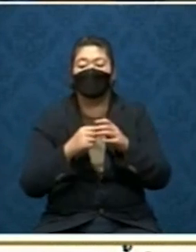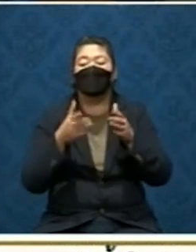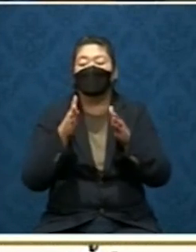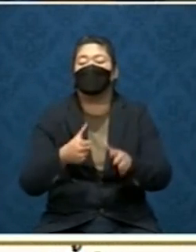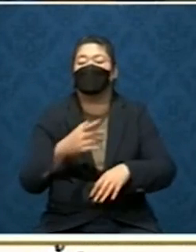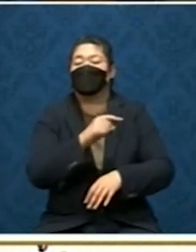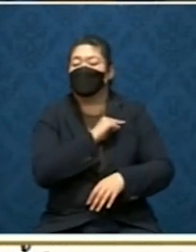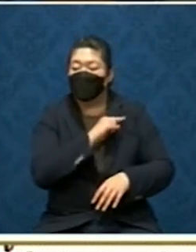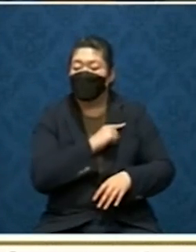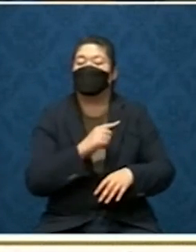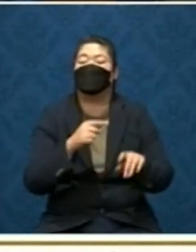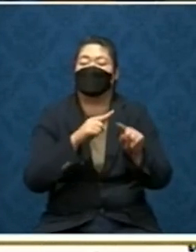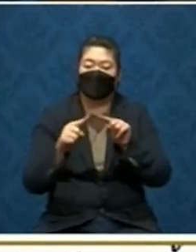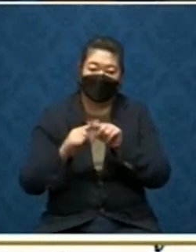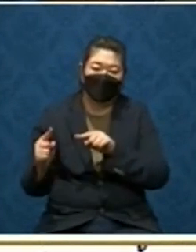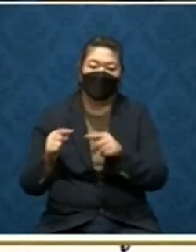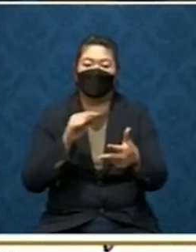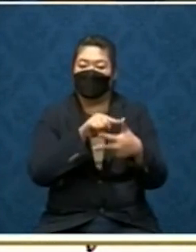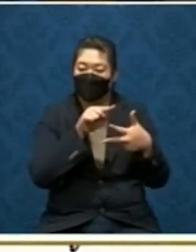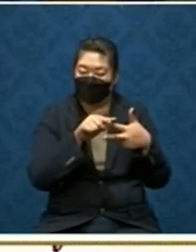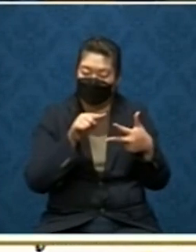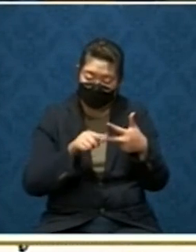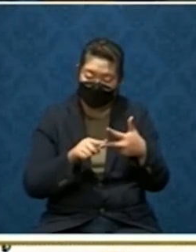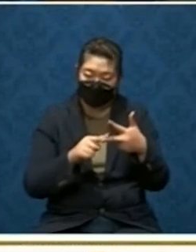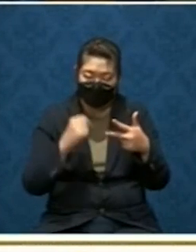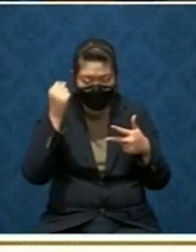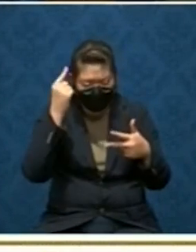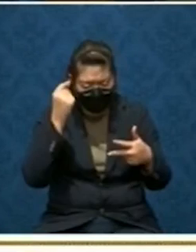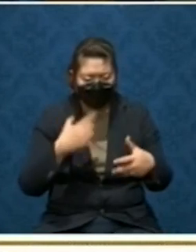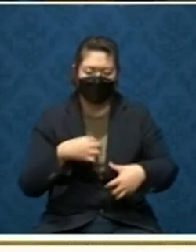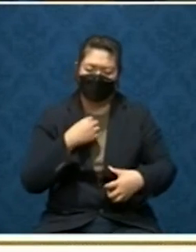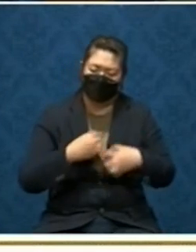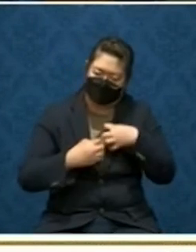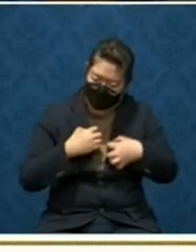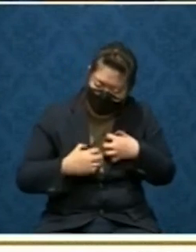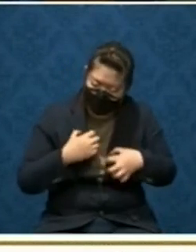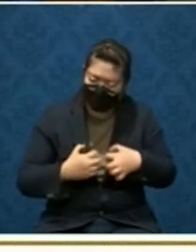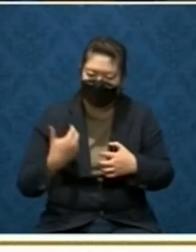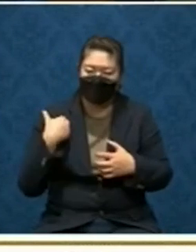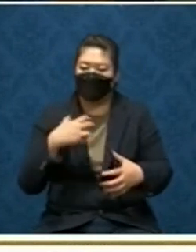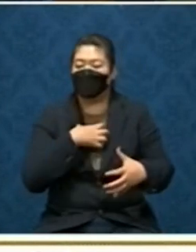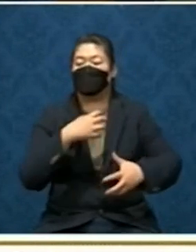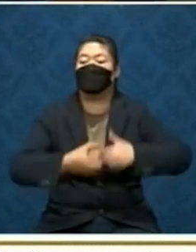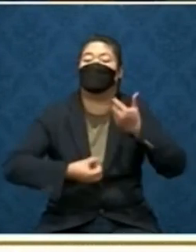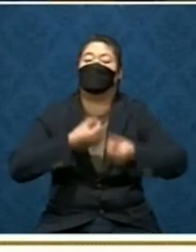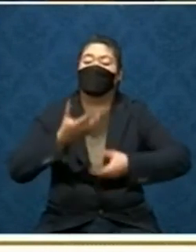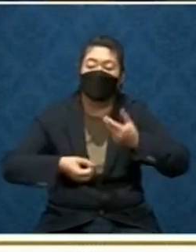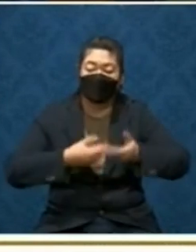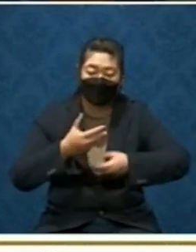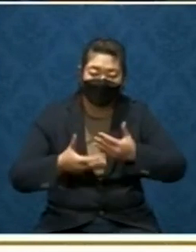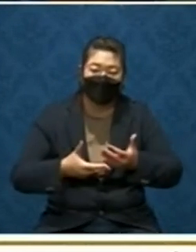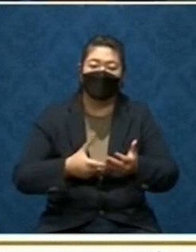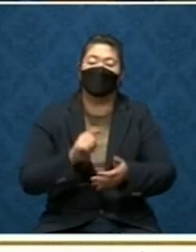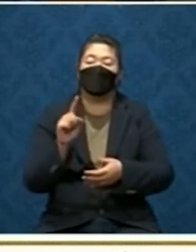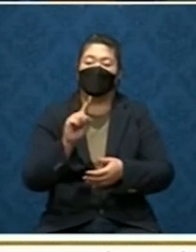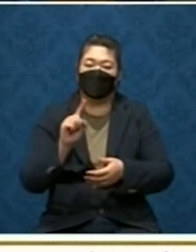ข้อเรียกร้องเหล่านั้นท่านจะเข้าใจถึงความอึดอัดคับแค้นใจอย่างยิ่งของพวกเขาจนต้องสะท้อนออกมาผ่าน